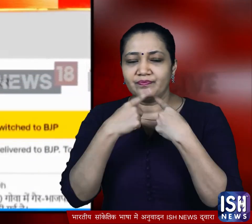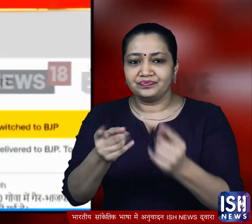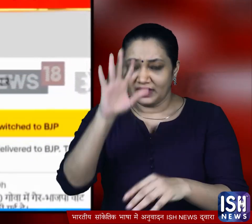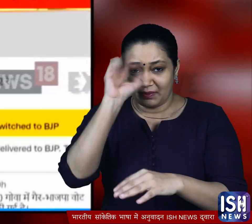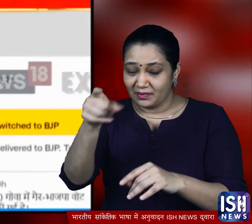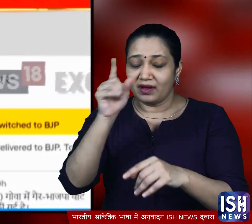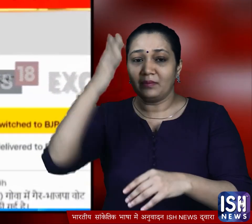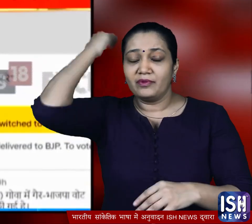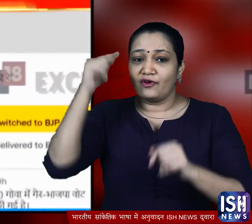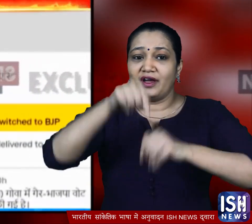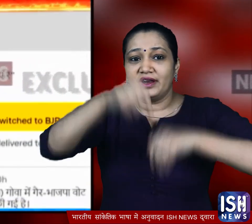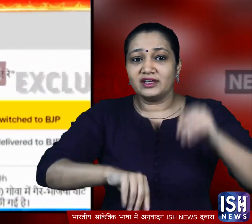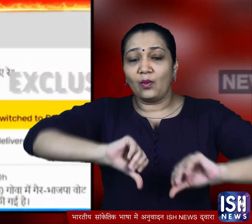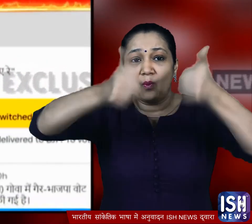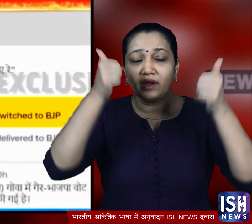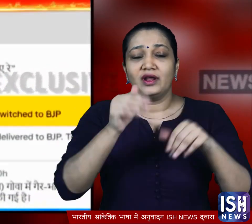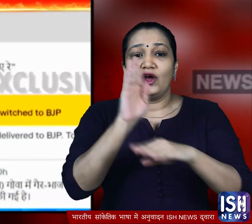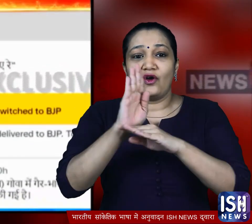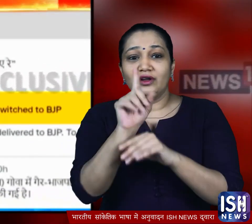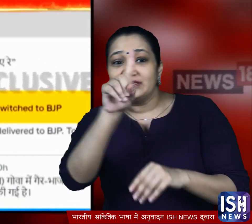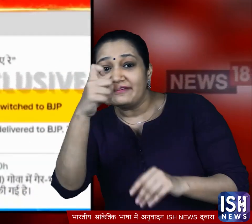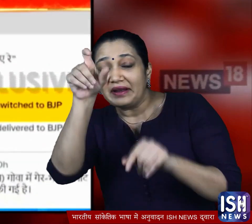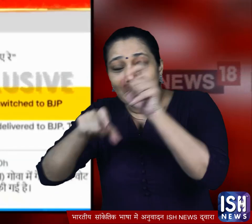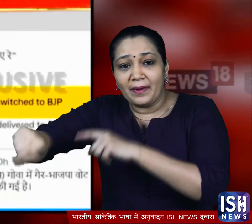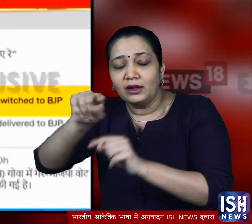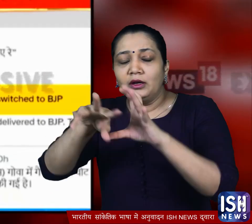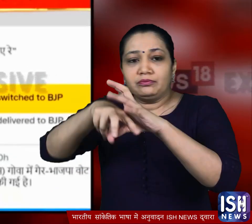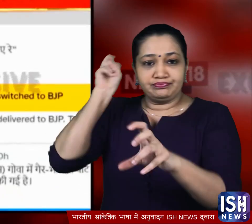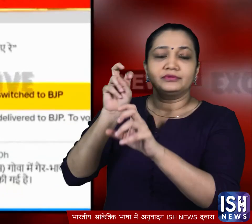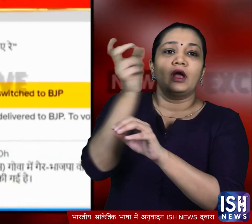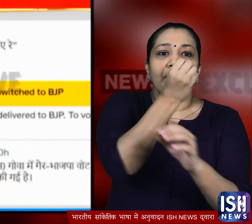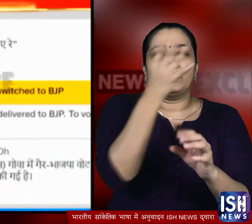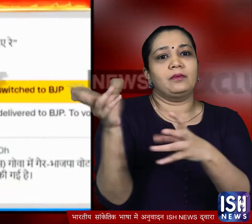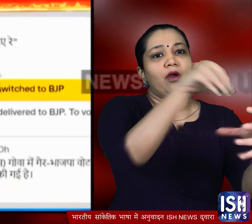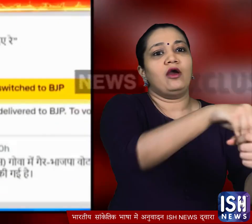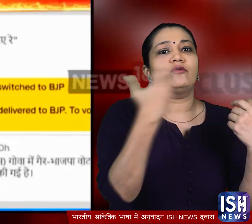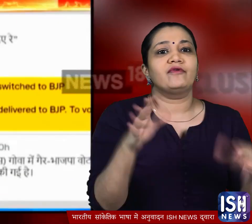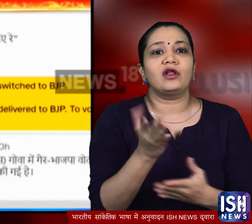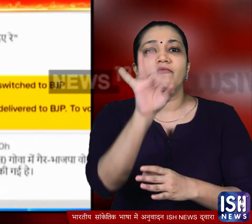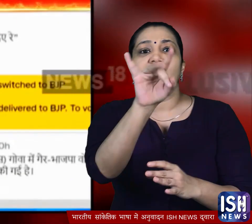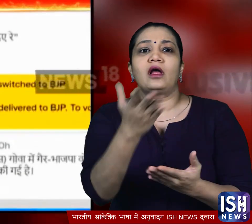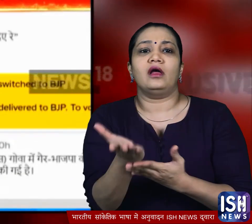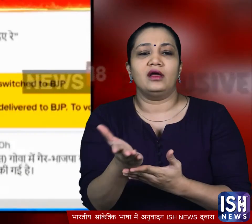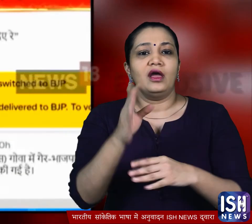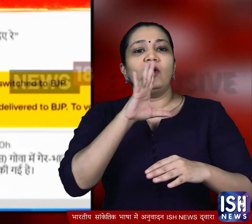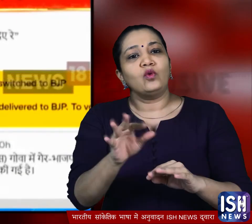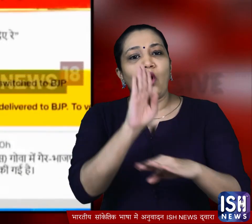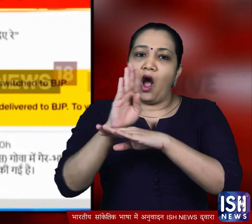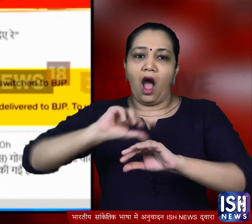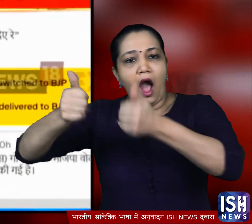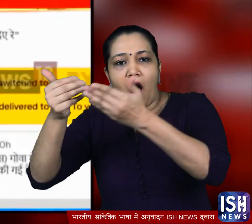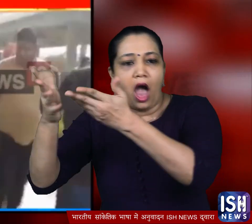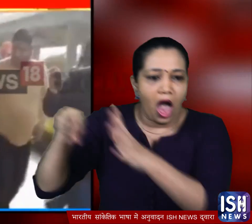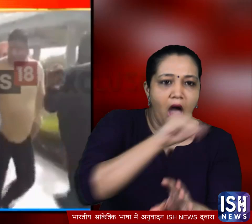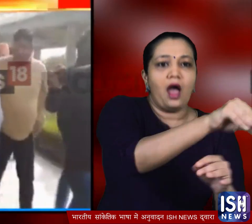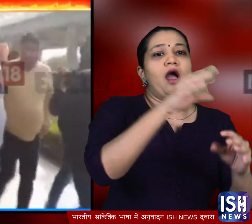कांग्रेस को याद दिलाया कि पिछली बार चुनाव जीतने वाले कांग्रेस के 17 विधायकों में 15 अब बीजेपी में हैं। मतलब कांग्रेस को दिए वोट घूमकर बीजेपी